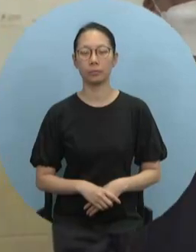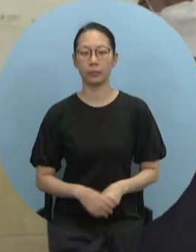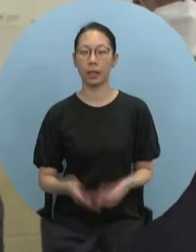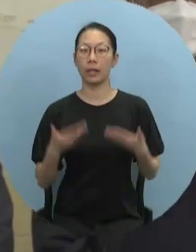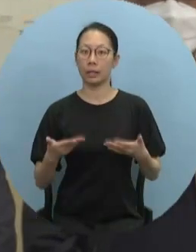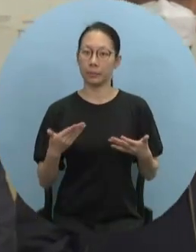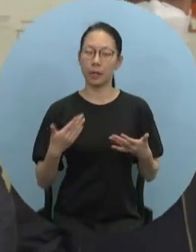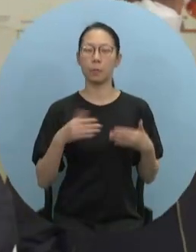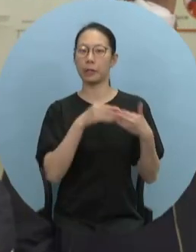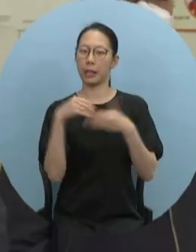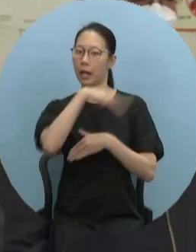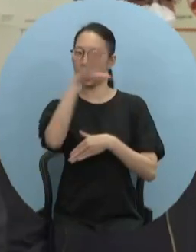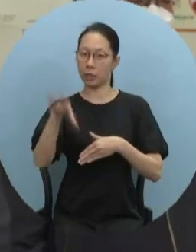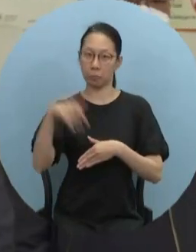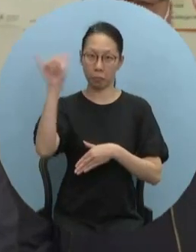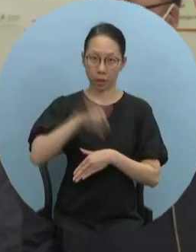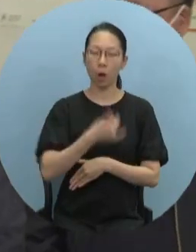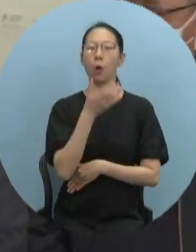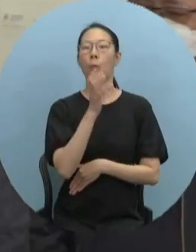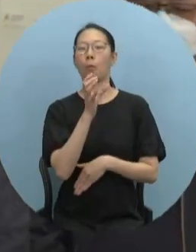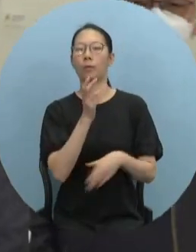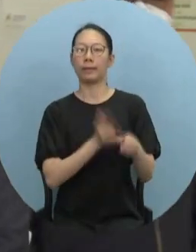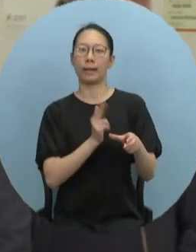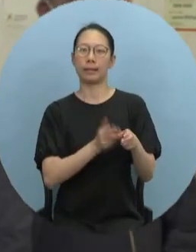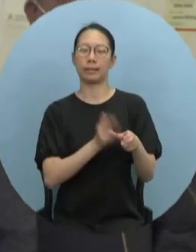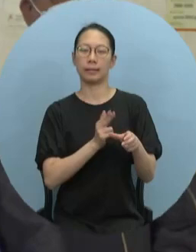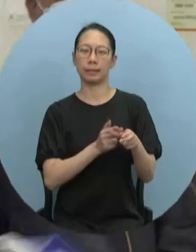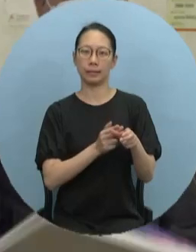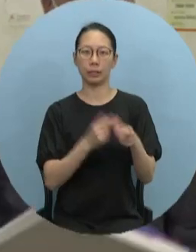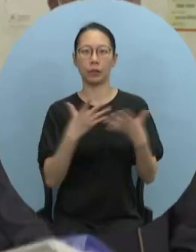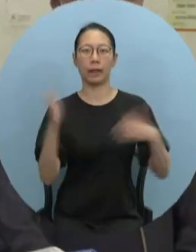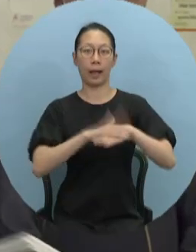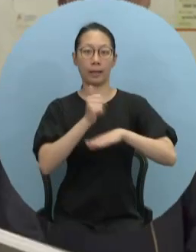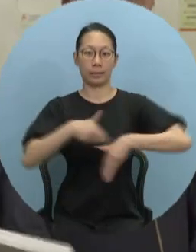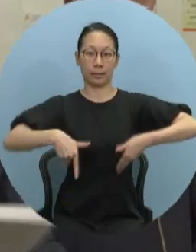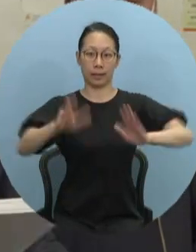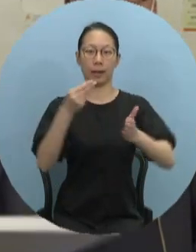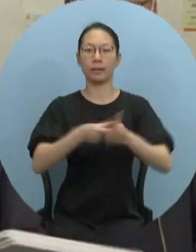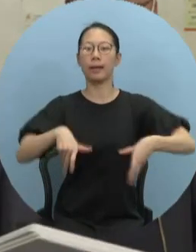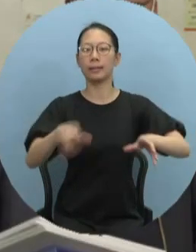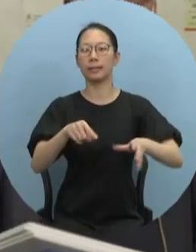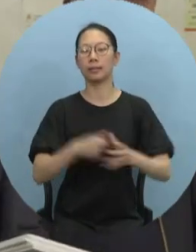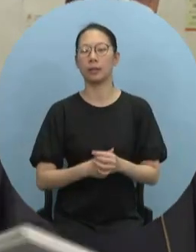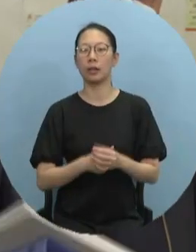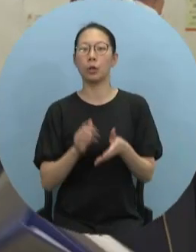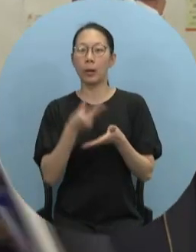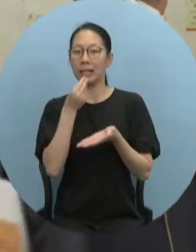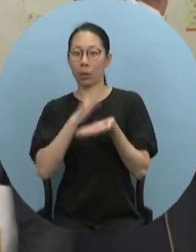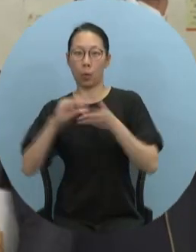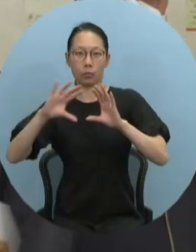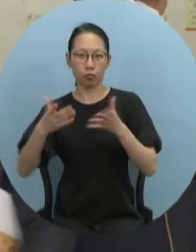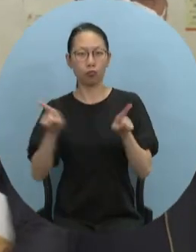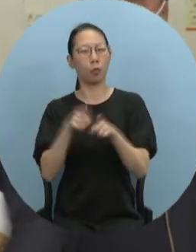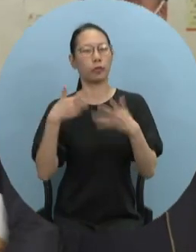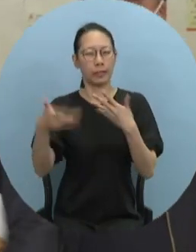今日咧，我帶大家嚟到呢個大成街市啊，係因為呢度咧係食環署嘅同事喺度試驗咧唔同